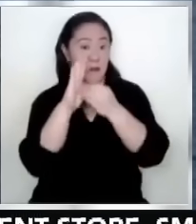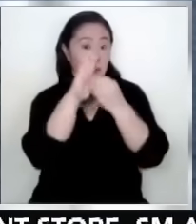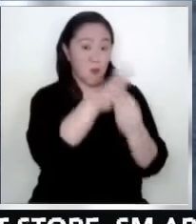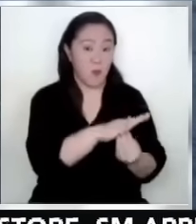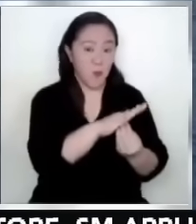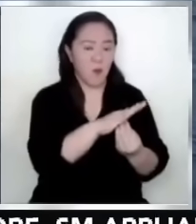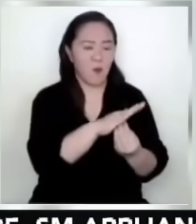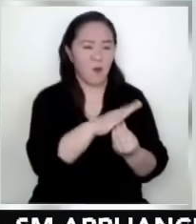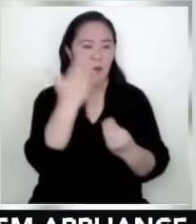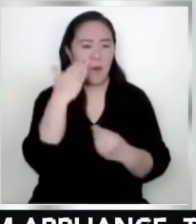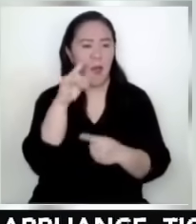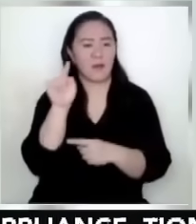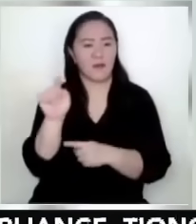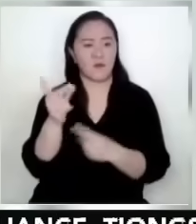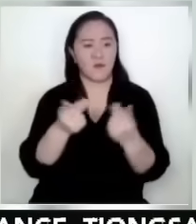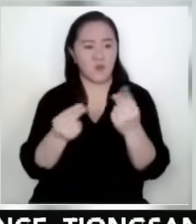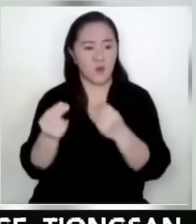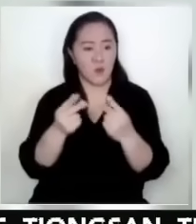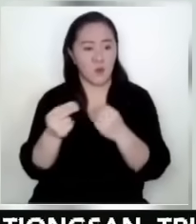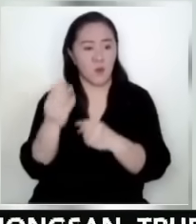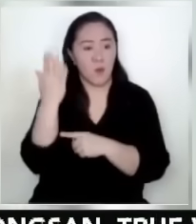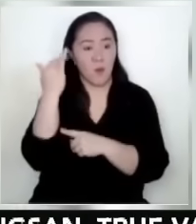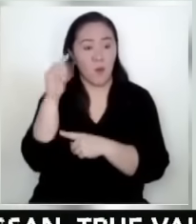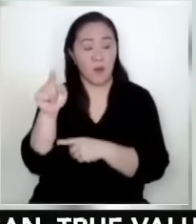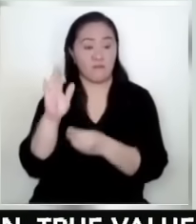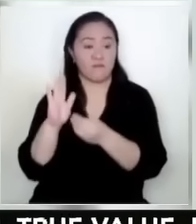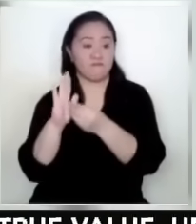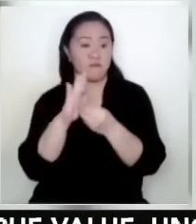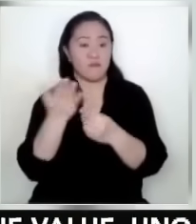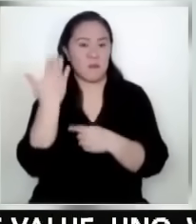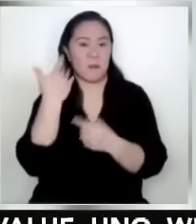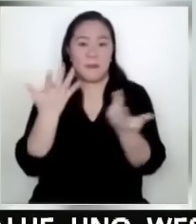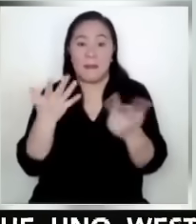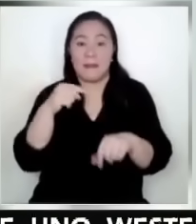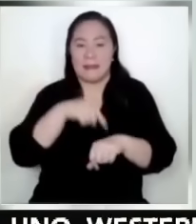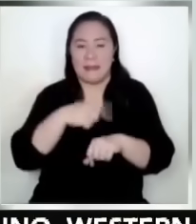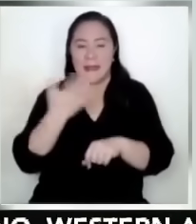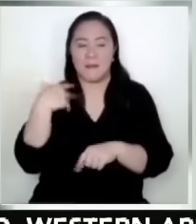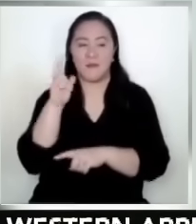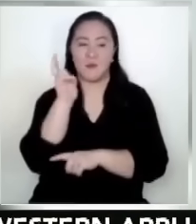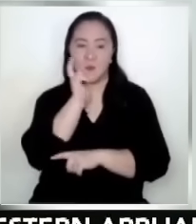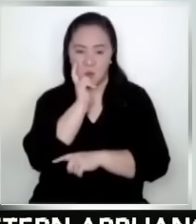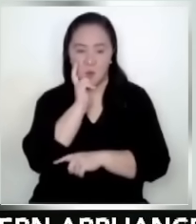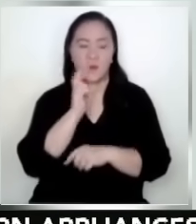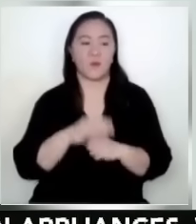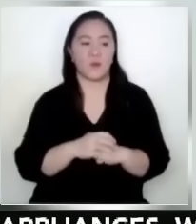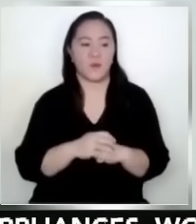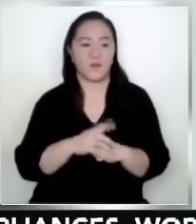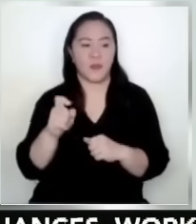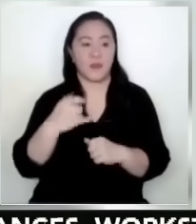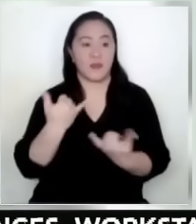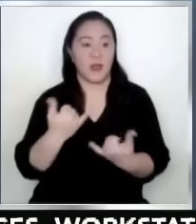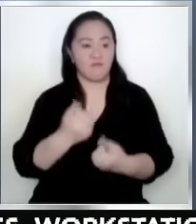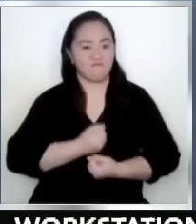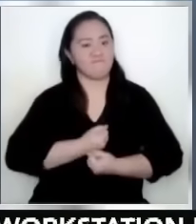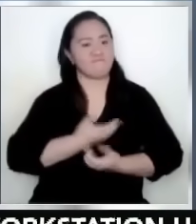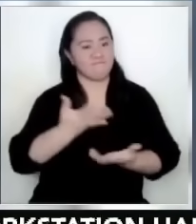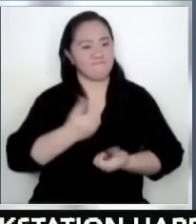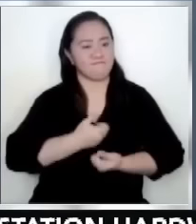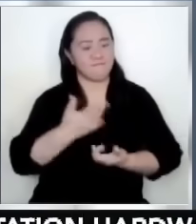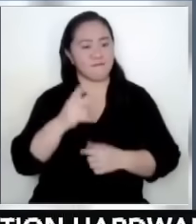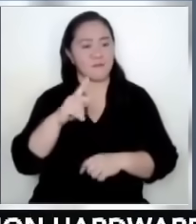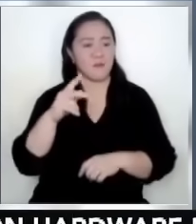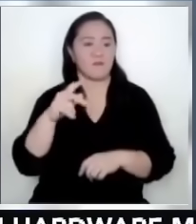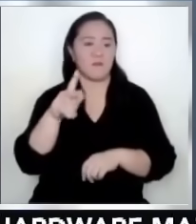still thinking in terms of the time of President Rodrigo Duterte. Na we will stick it out with the appeasement policy.